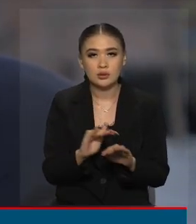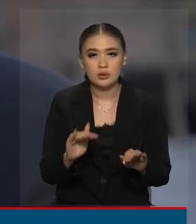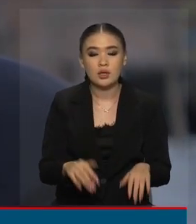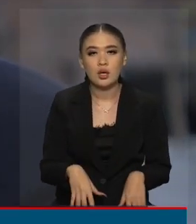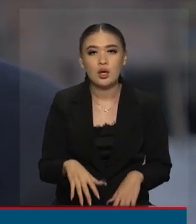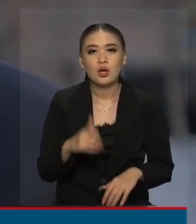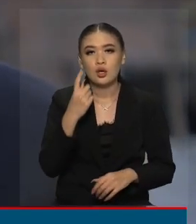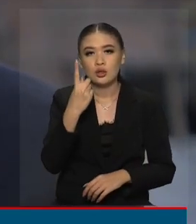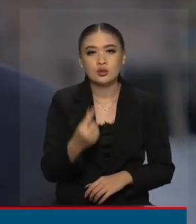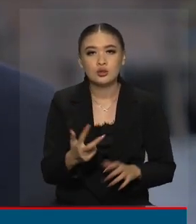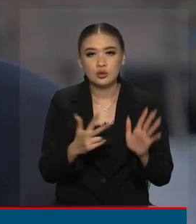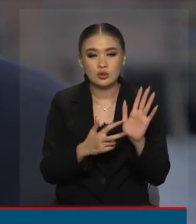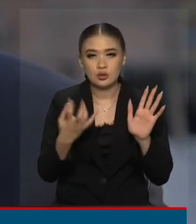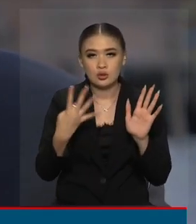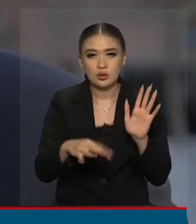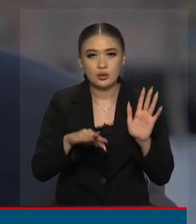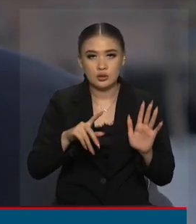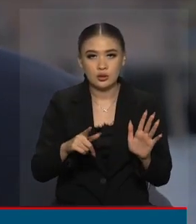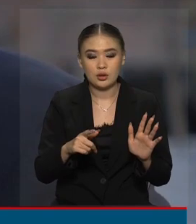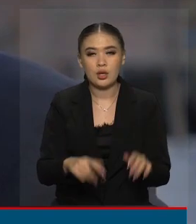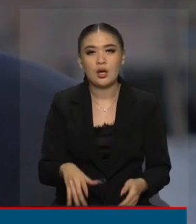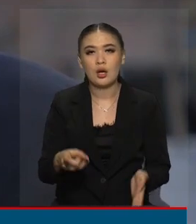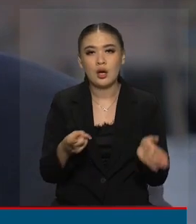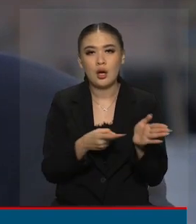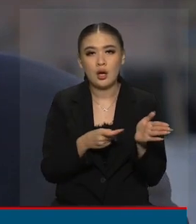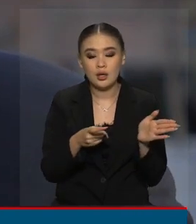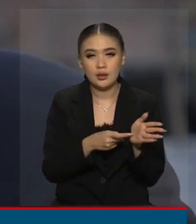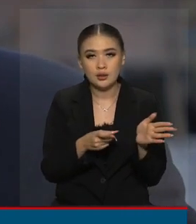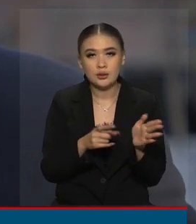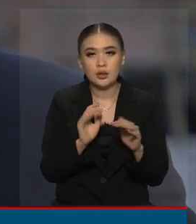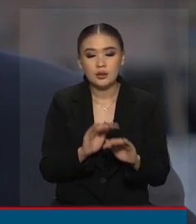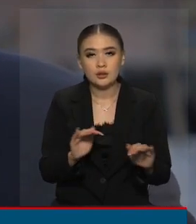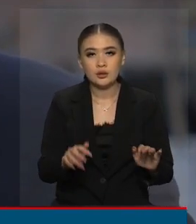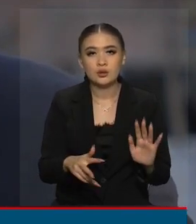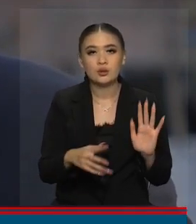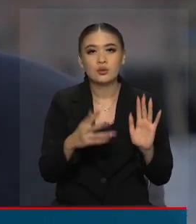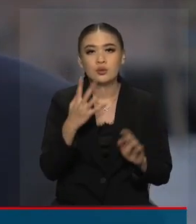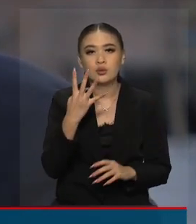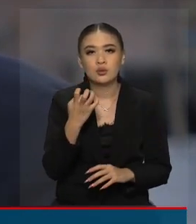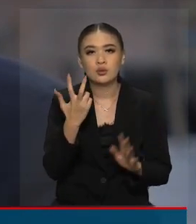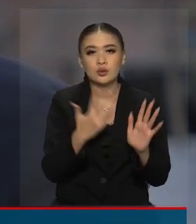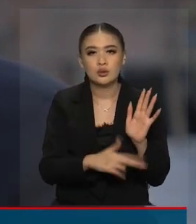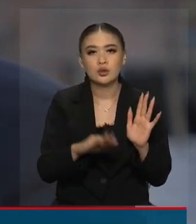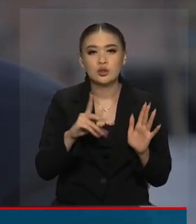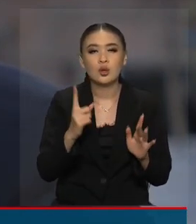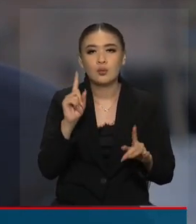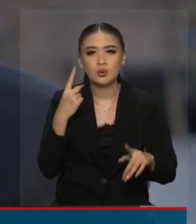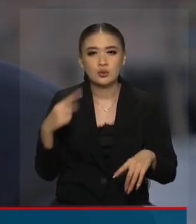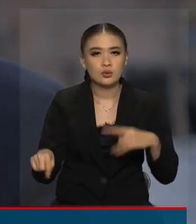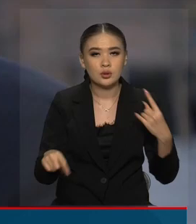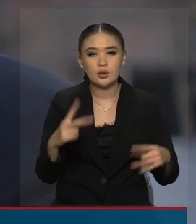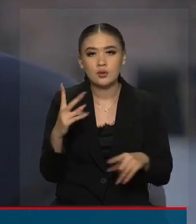күніне 840 теңгеге тамақ ішеді. Қарағандыда облысында оқитын балалар 480 теңге. Неге ондай айырмашылық? Екі еседен